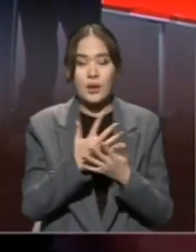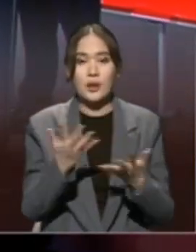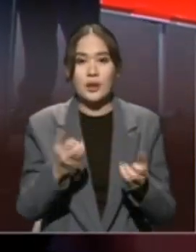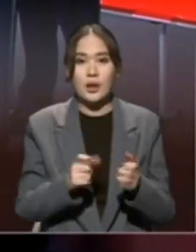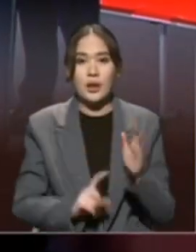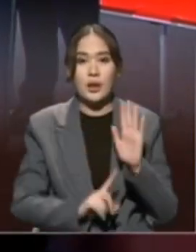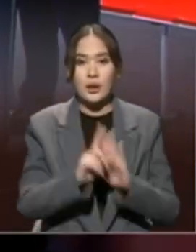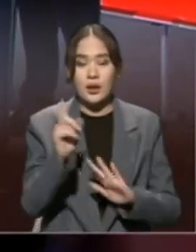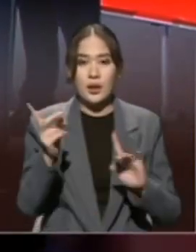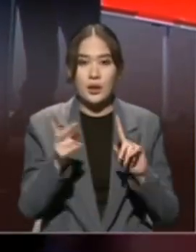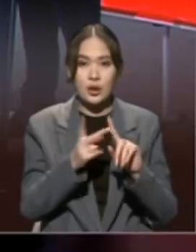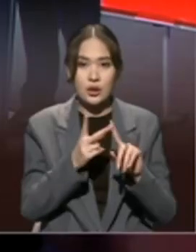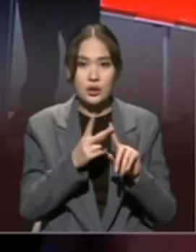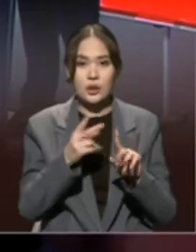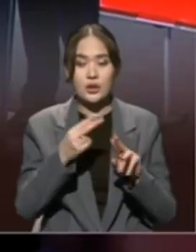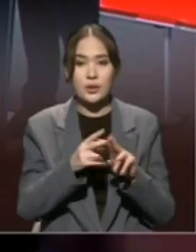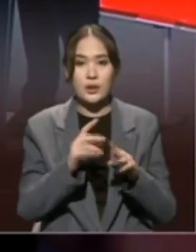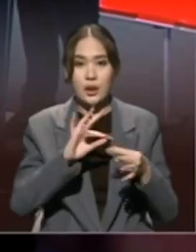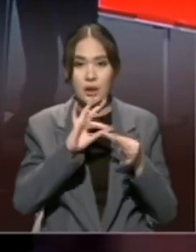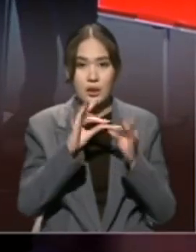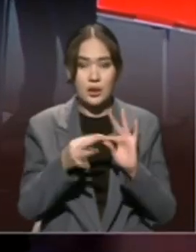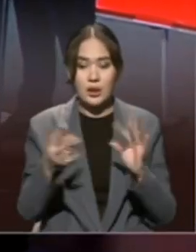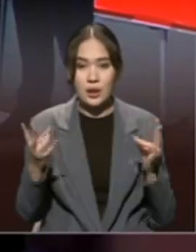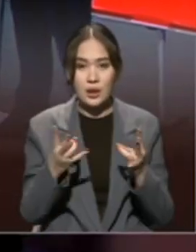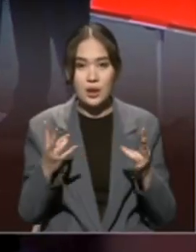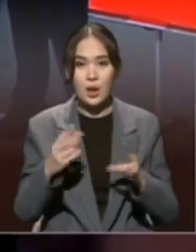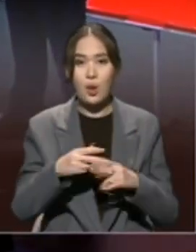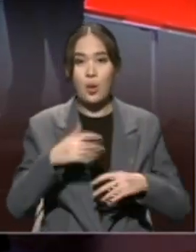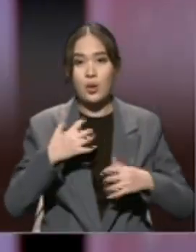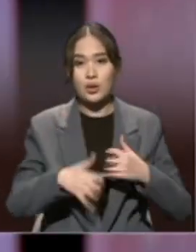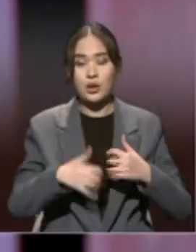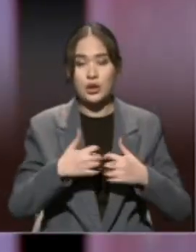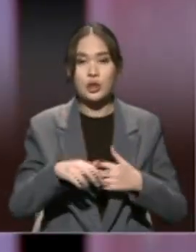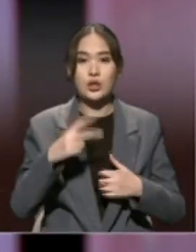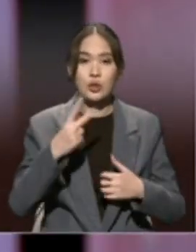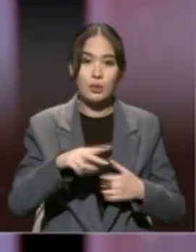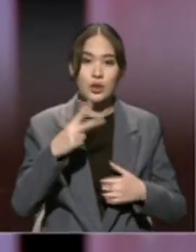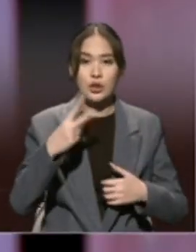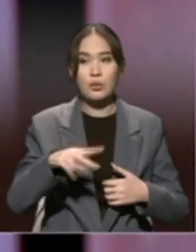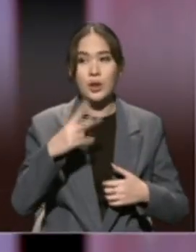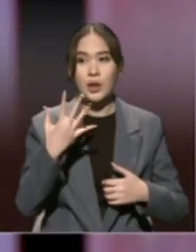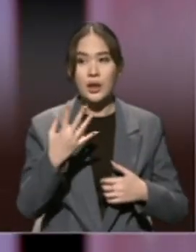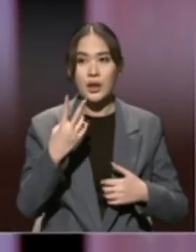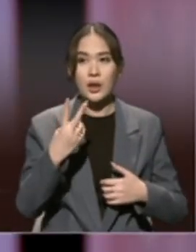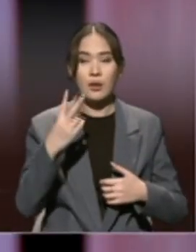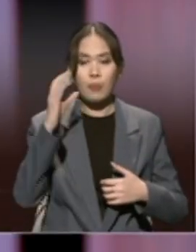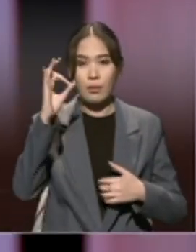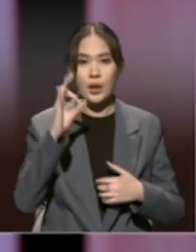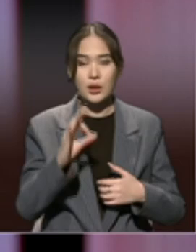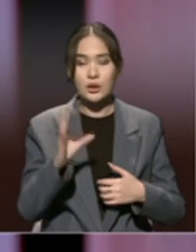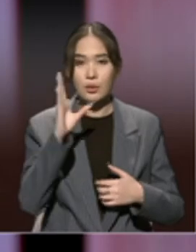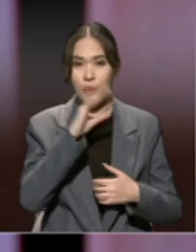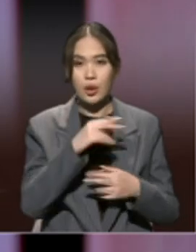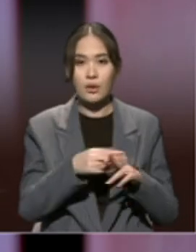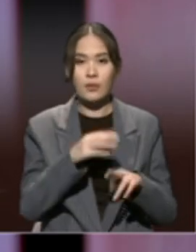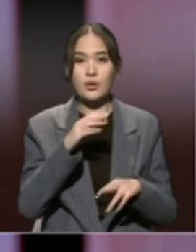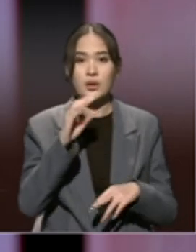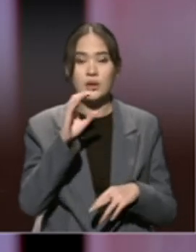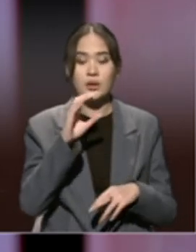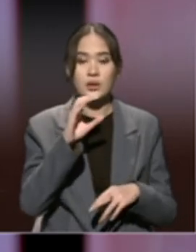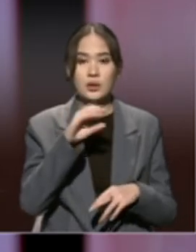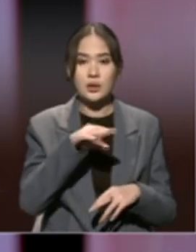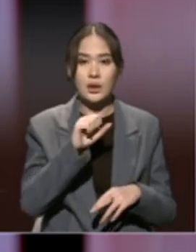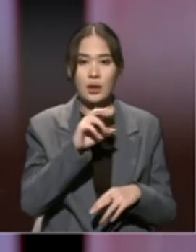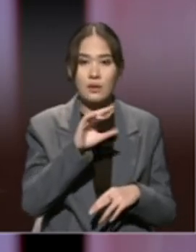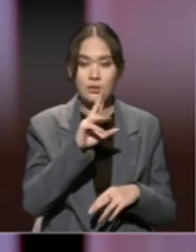екінші деңгейлі банктердің нарығы анықтау керек. Енді бізде қазір орташа есеппен 20-22% ғой. Бізде мысалы қайта қаржыландыру ставкасы